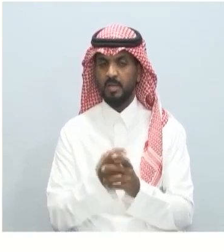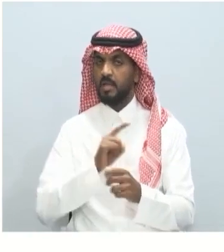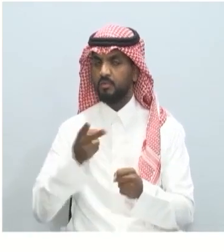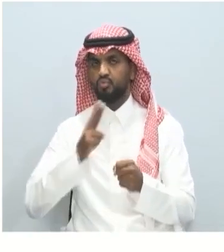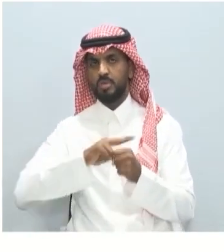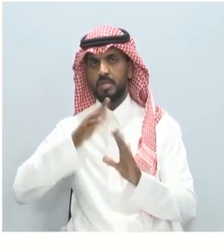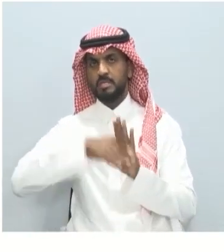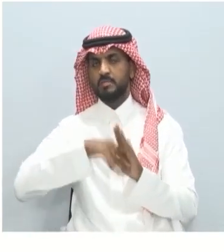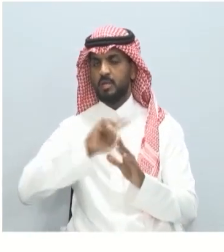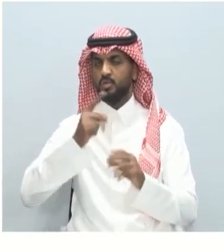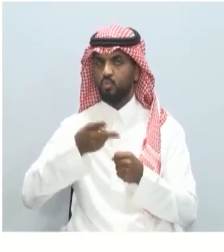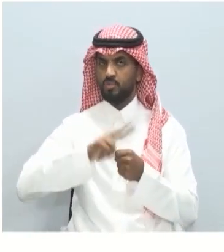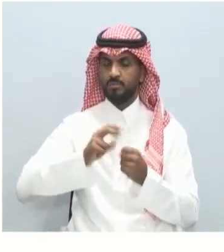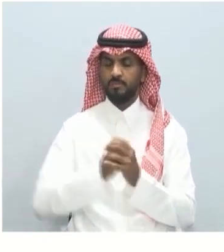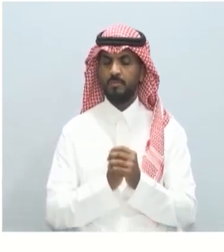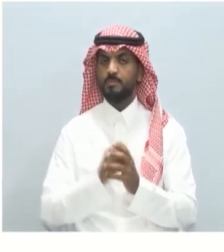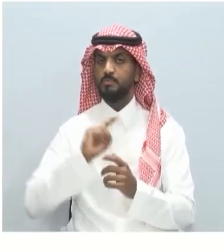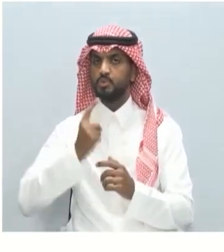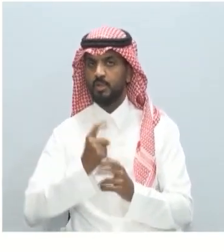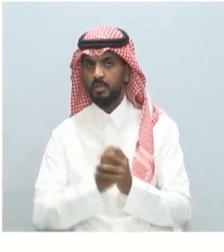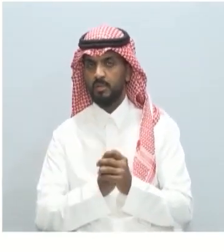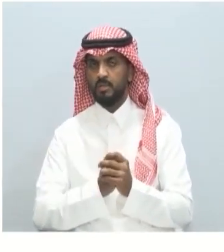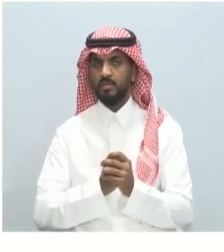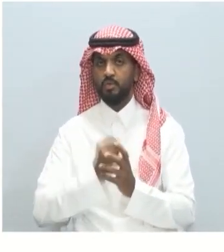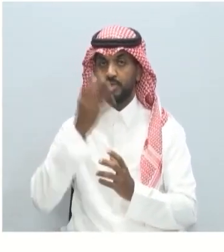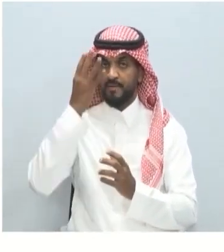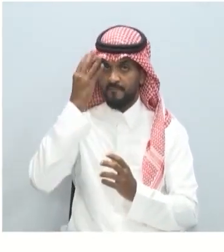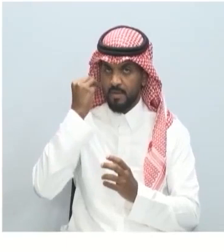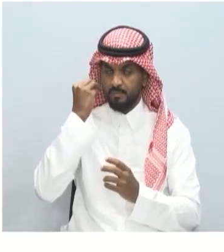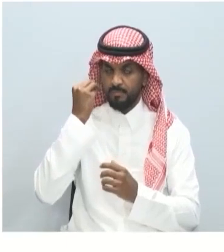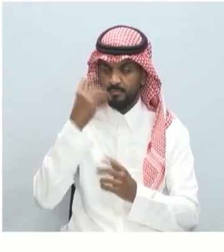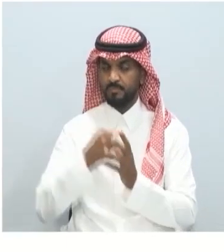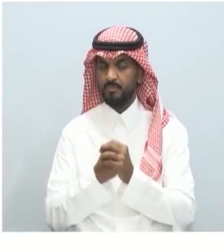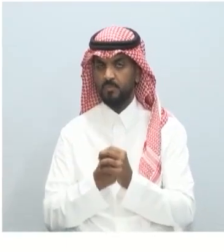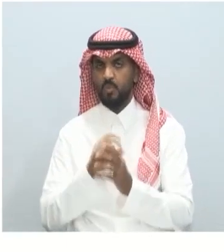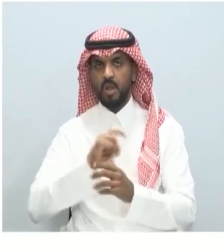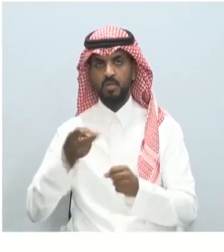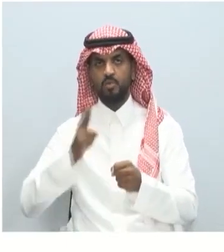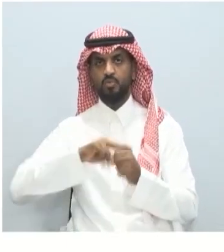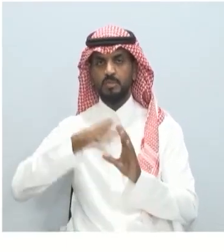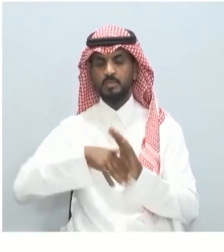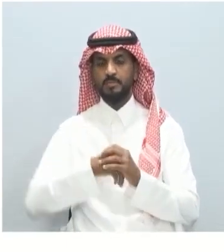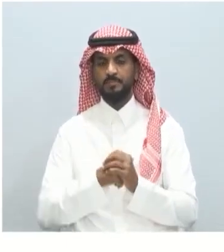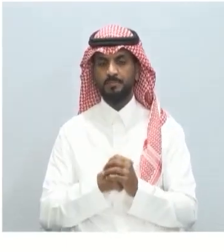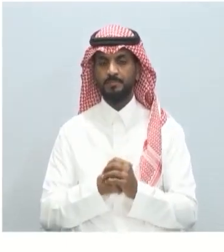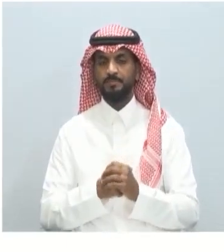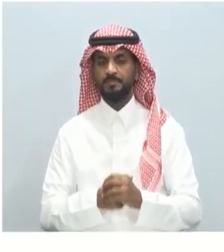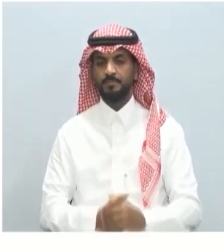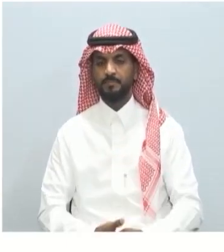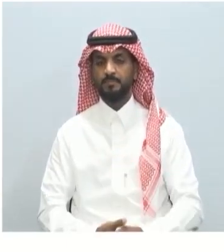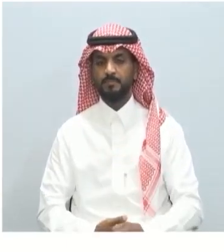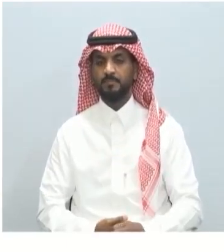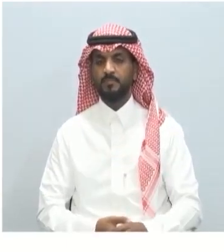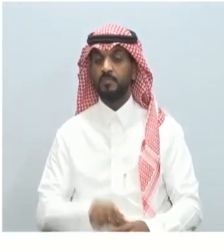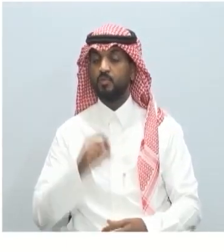النص وهذا هو الهدف ان تقرا قراءه سريعه ثم تفهم ثم تفهم ولا تعود مره اخرى بل تذكر ما